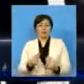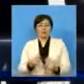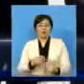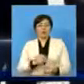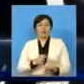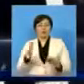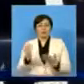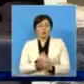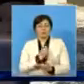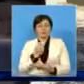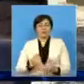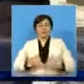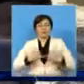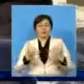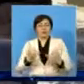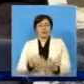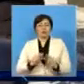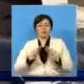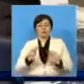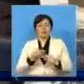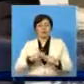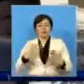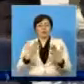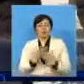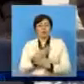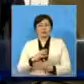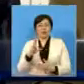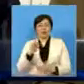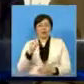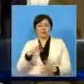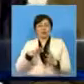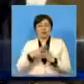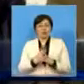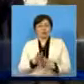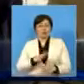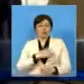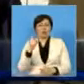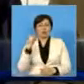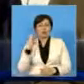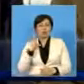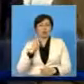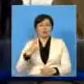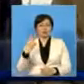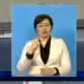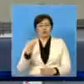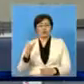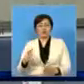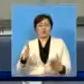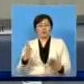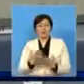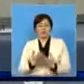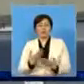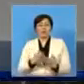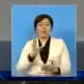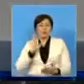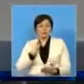отырған табыстарыңыз құтты болсын. Шынымен де бұл жаңалықты Ақшатау ауылының тұрғындары көптен күткен еді. Үш жылға тарта адам бар елді мекенде бұрын орталық